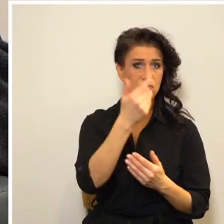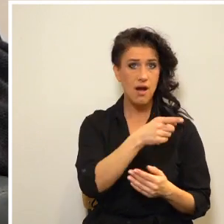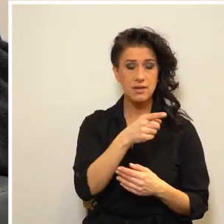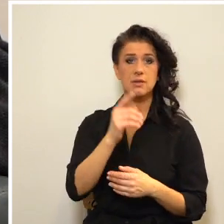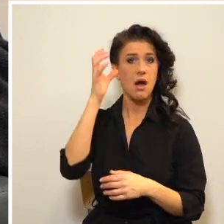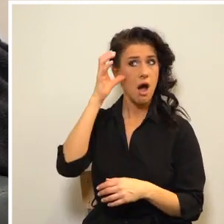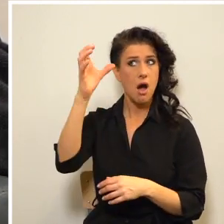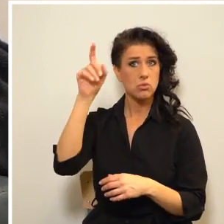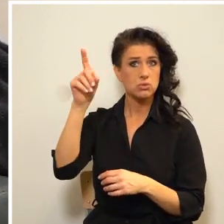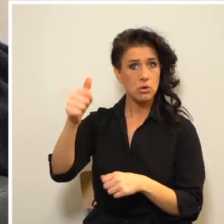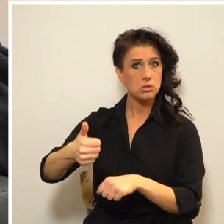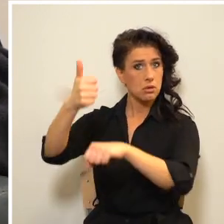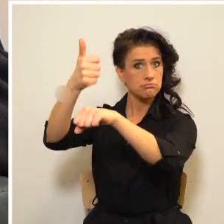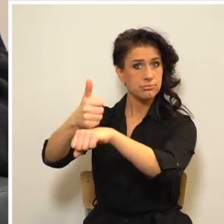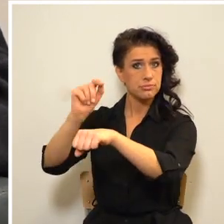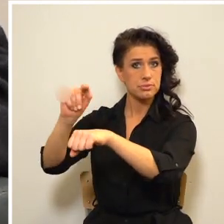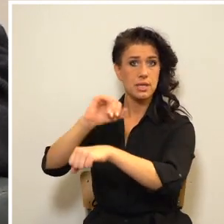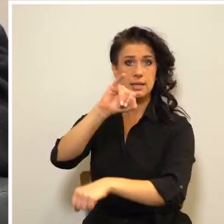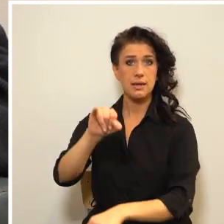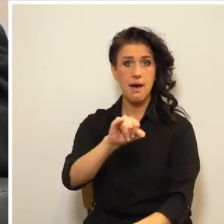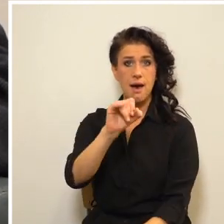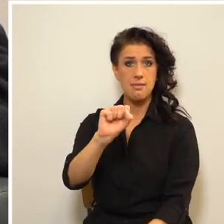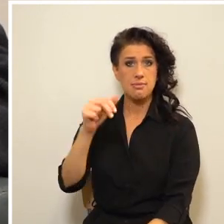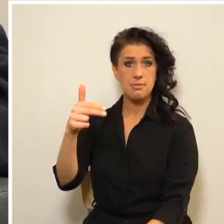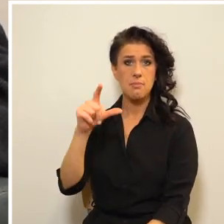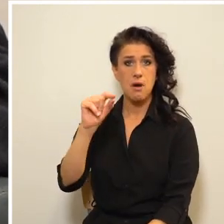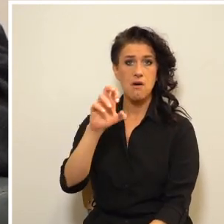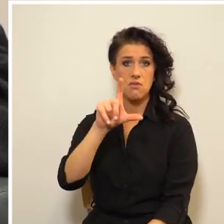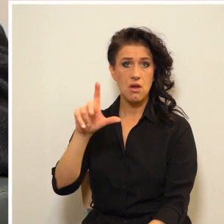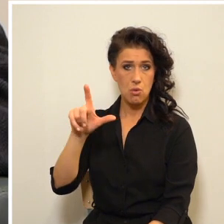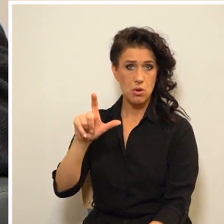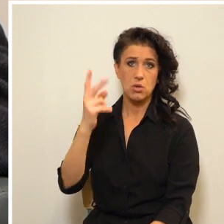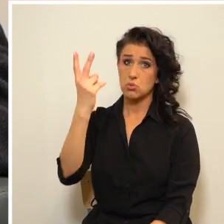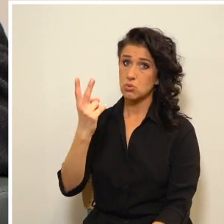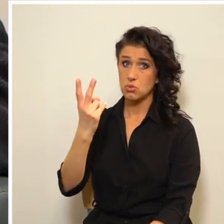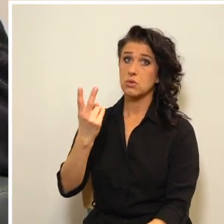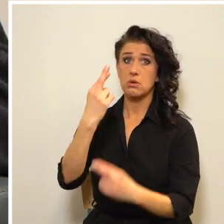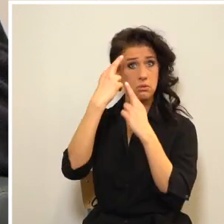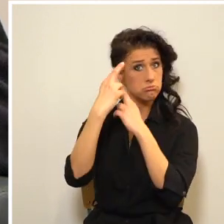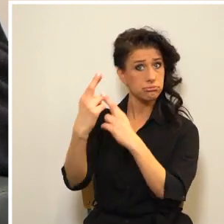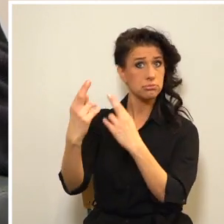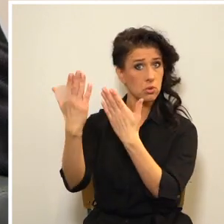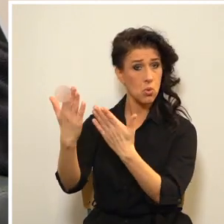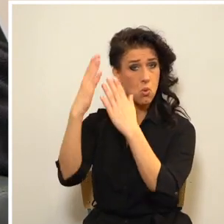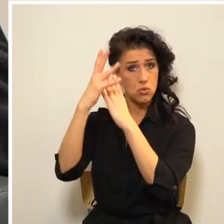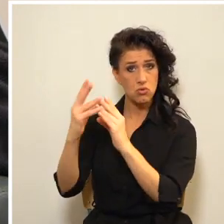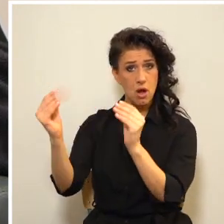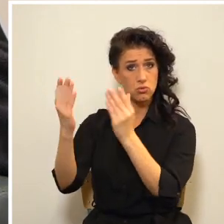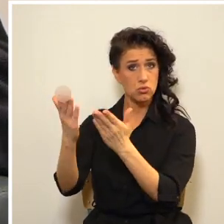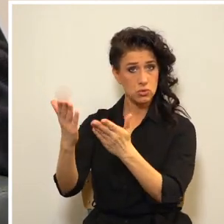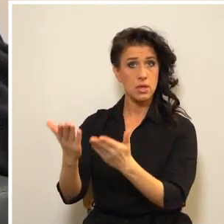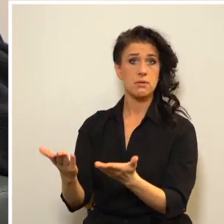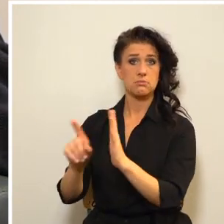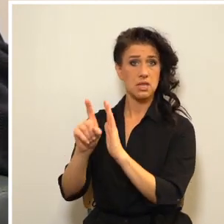II który jednoznacznie jak więc uznawał wielką wartość transplantologii ale kiedy mowa o